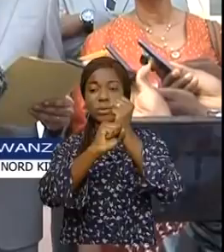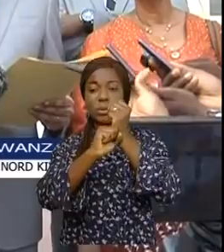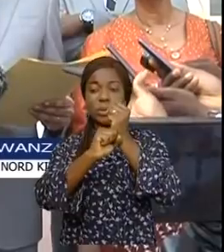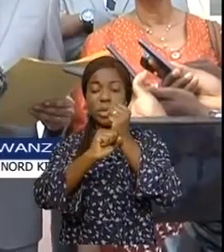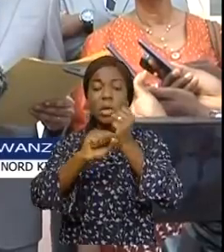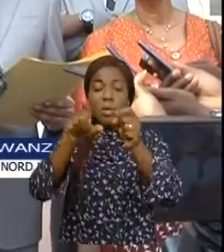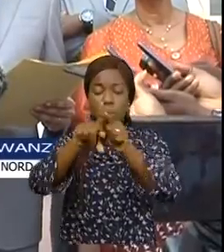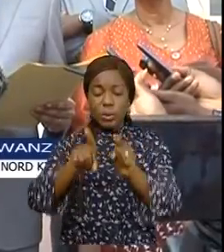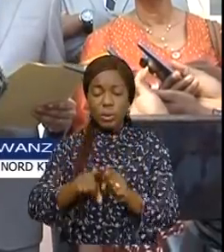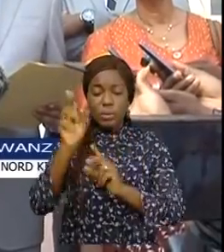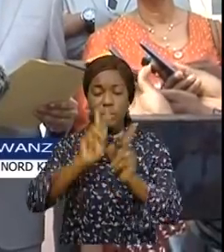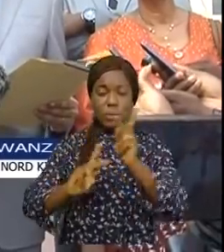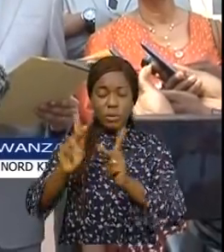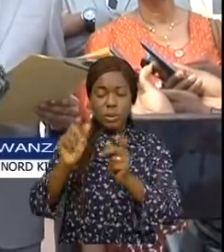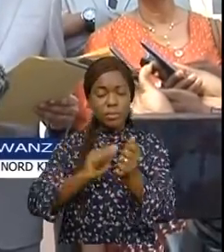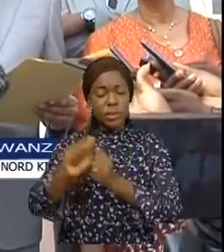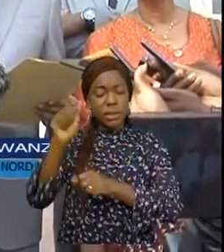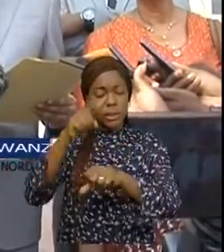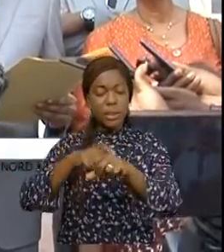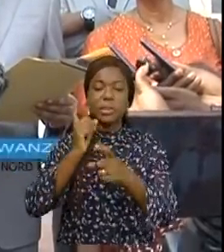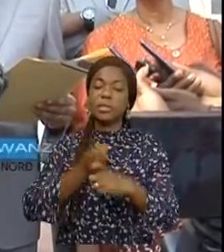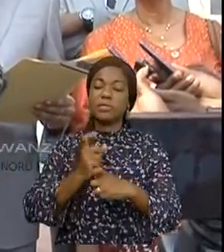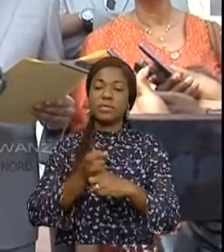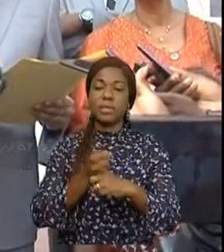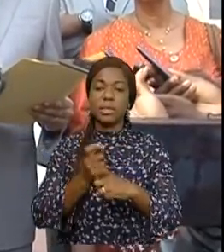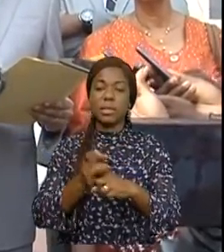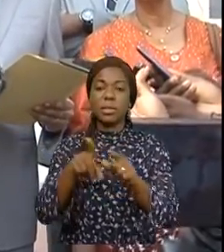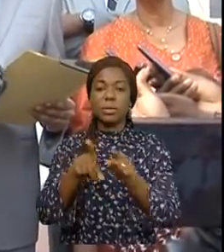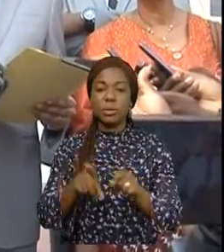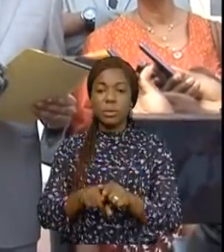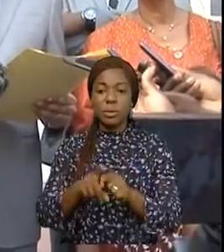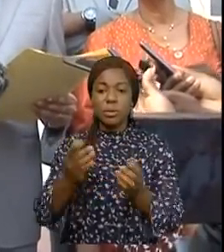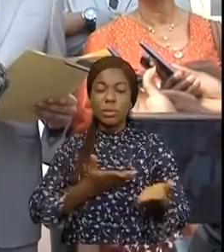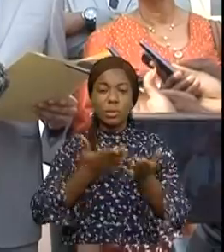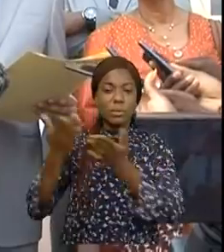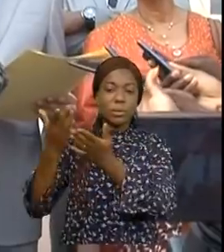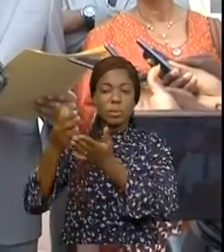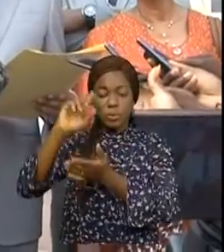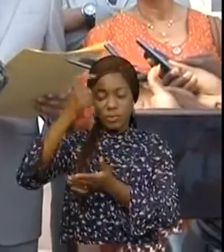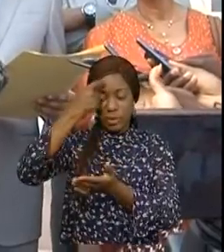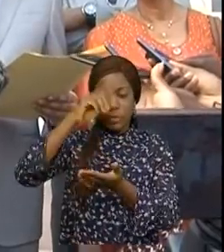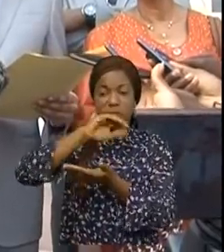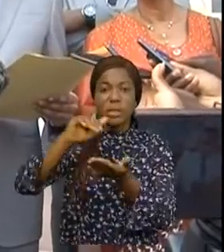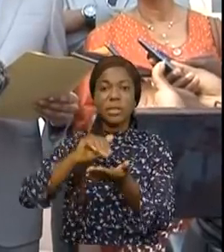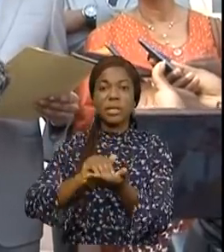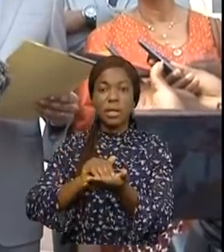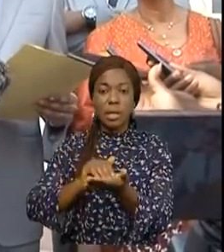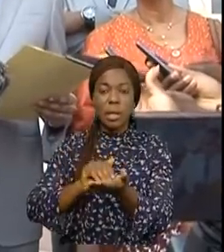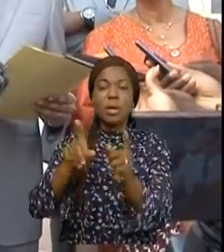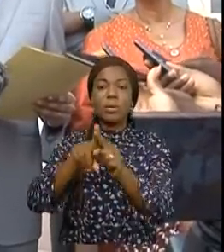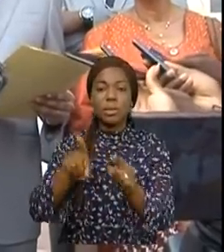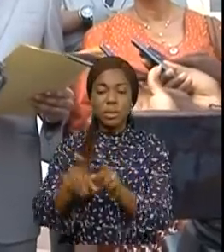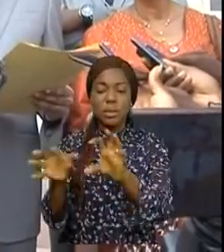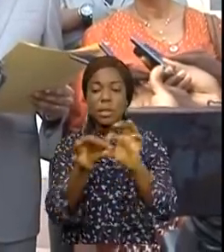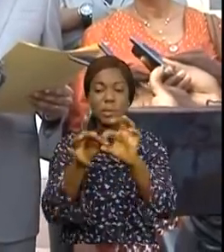sinistrées qui traversent des moments tellement difficiles et recommandons par ce fait au gouvernement central ainsi qu'à ses